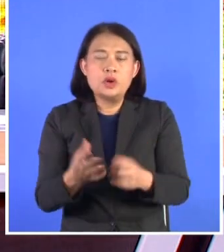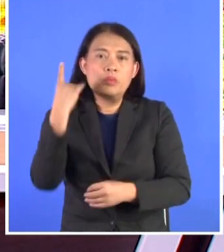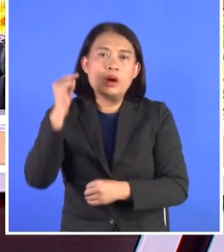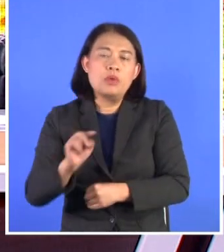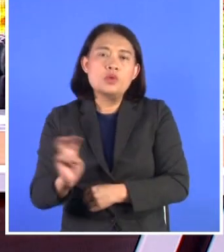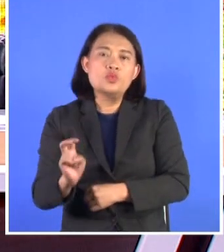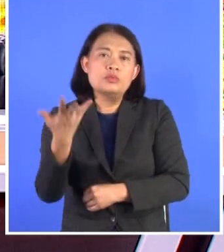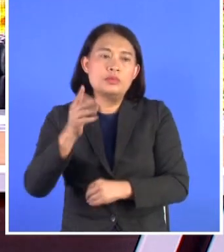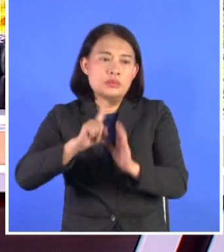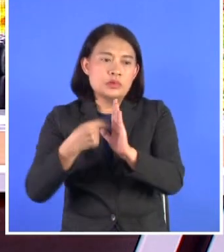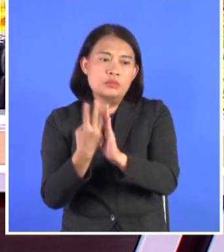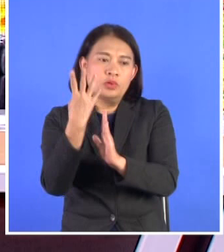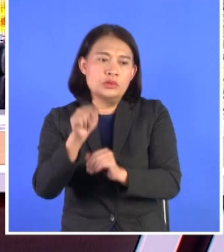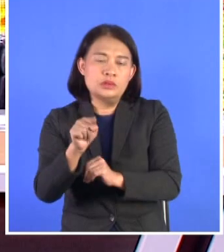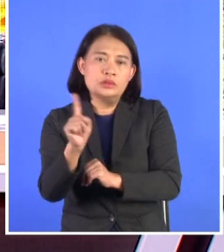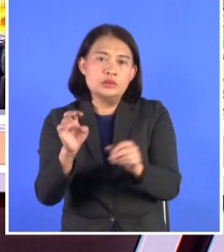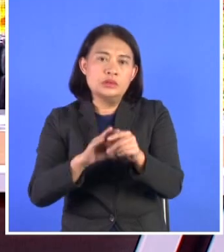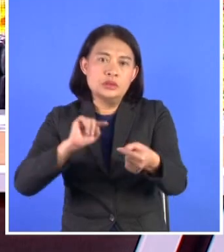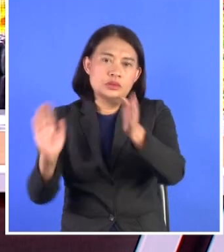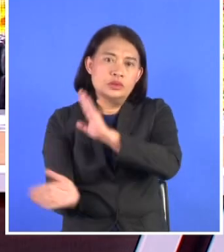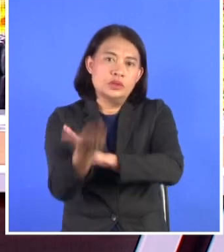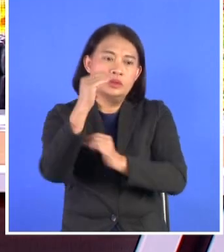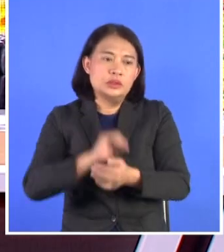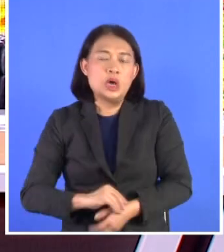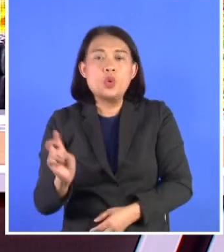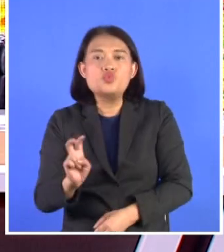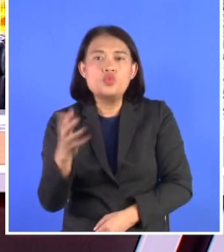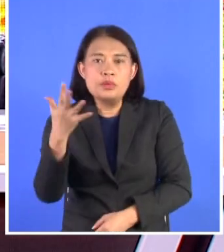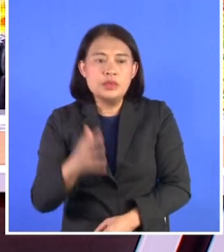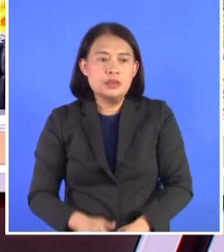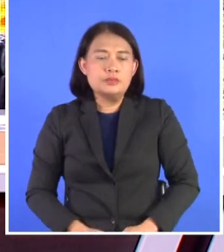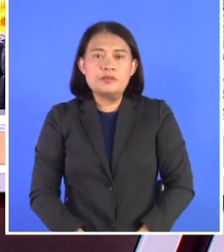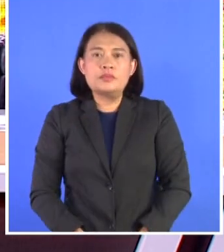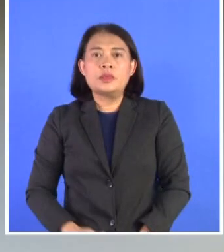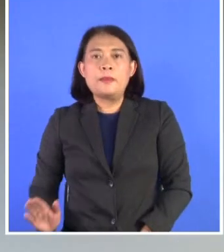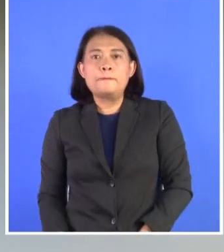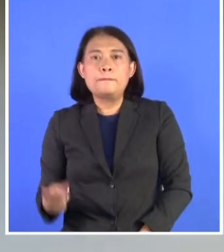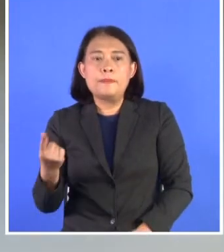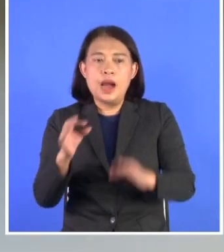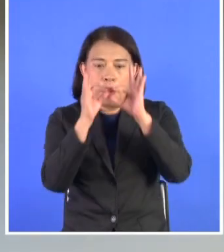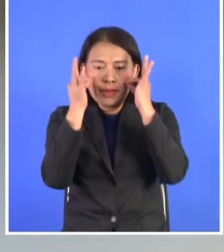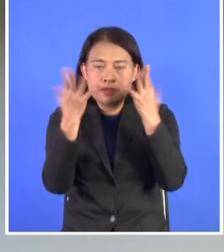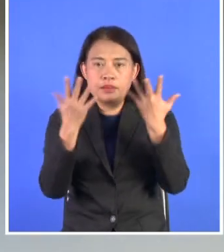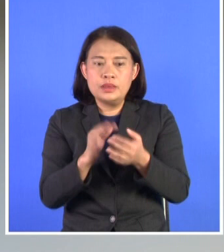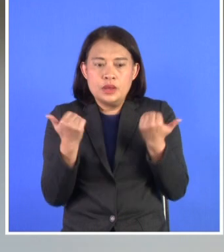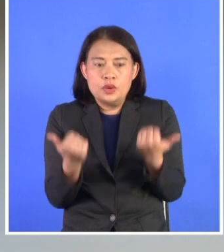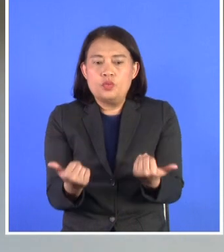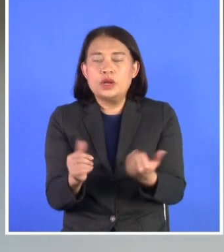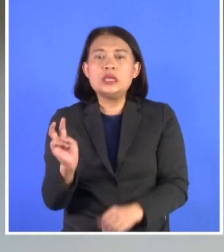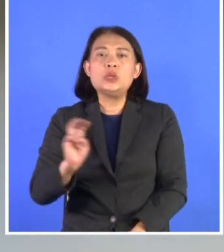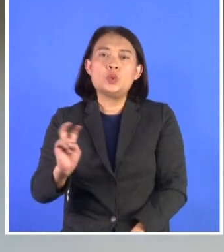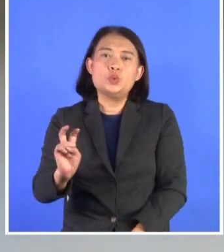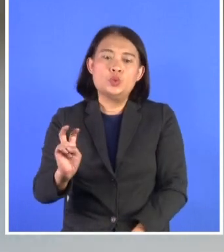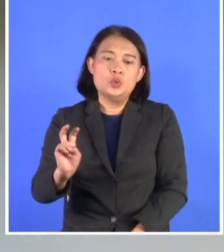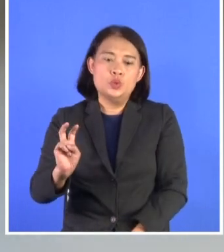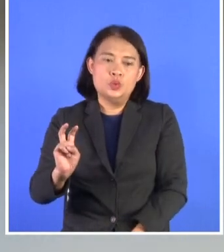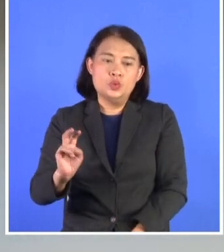ฮะ 4ชมกว่าๆตั้งแต่ตลาดข่าวยันข่าวช้าเวิร์คพไม่มีงูหมาแมวอะไรมาหมดนะฮะแต่วันนี้เอามาฝากวันนี้ได้เป็นาวแล้วเออเขา